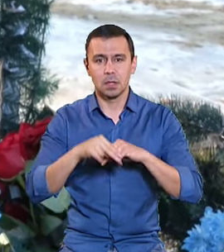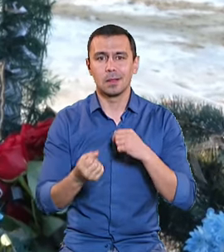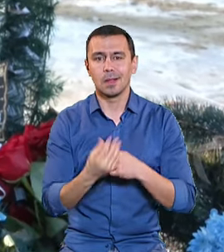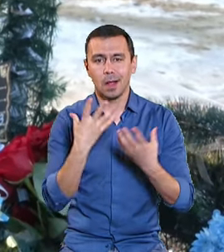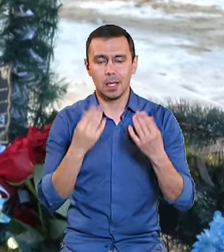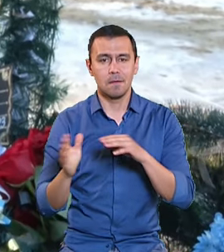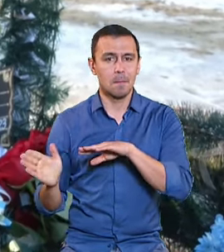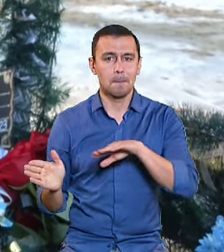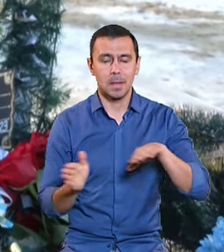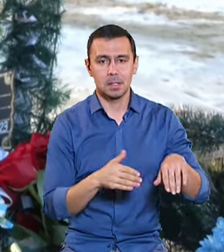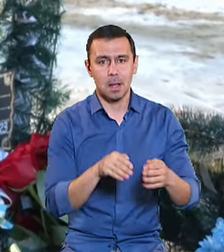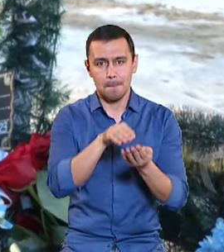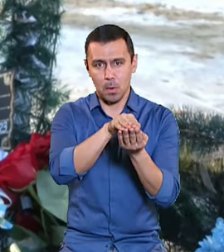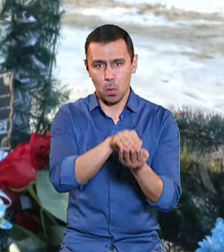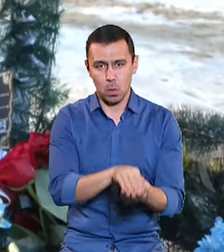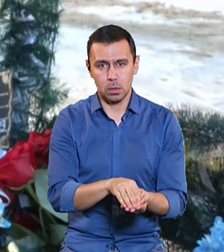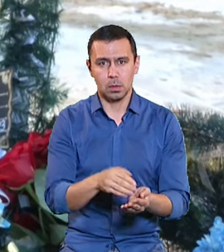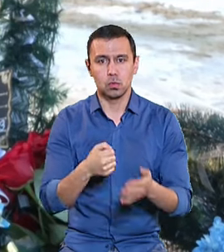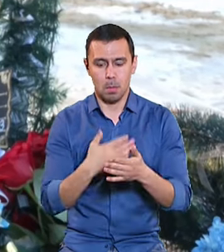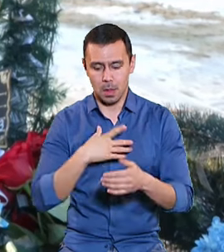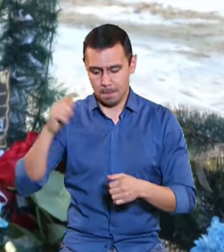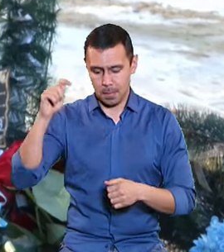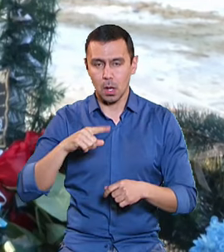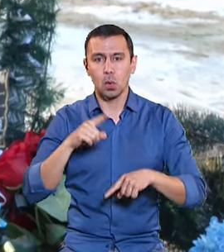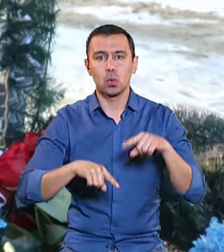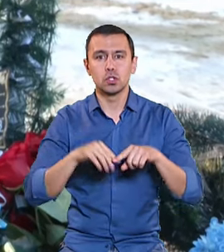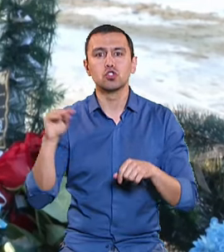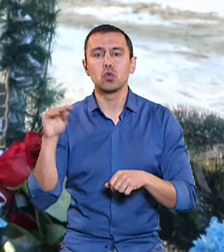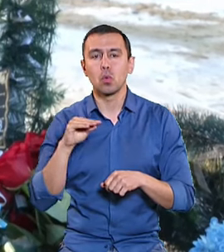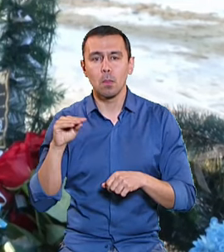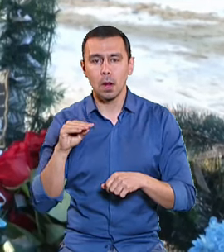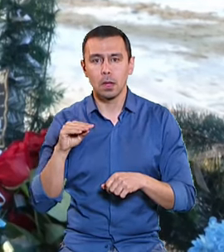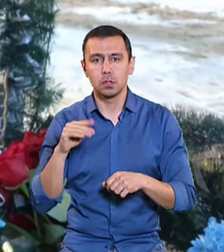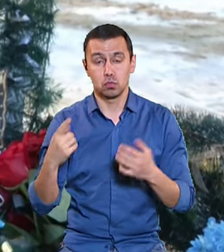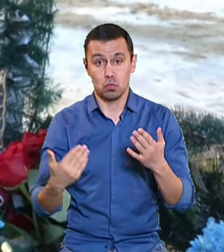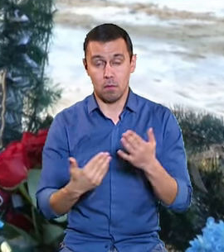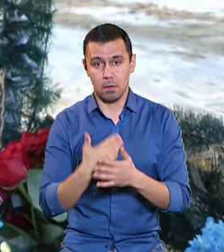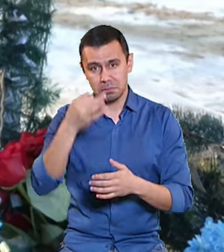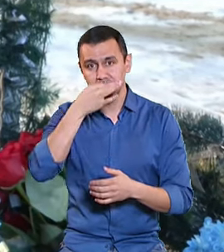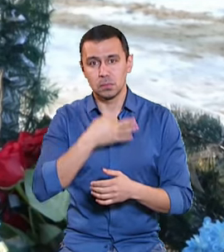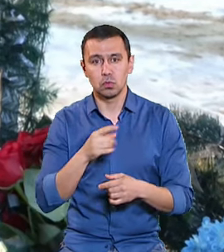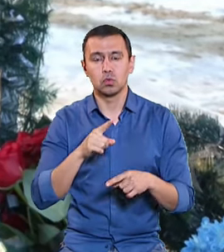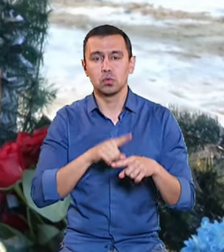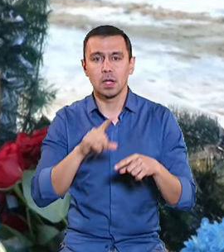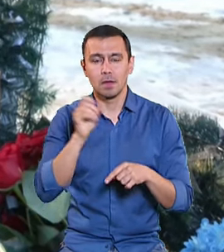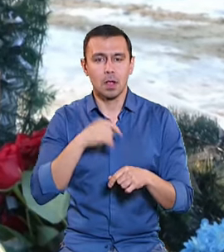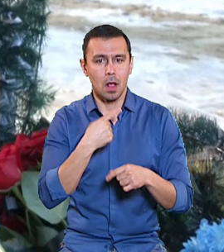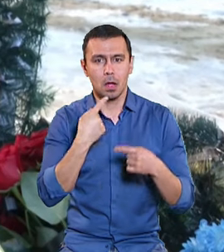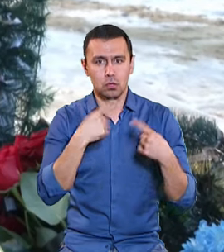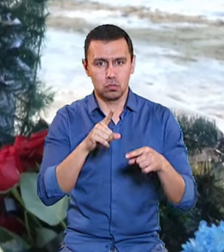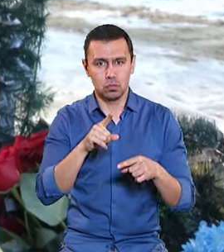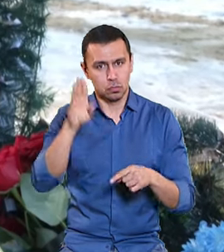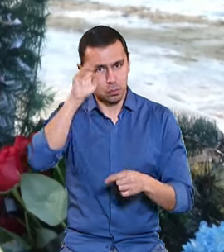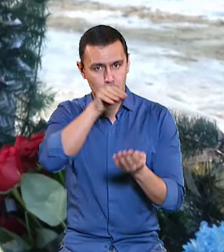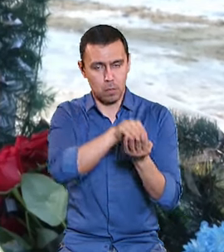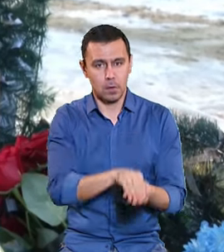днів після похорон до мене приїхали родичі з Житомира з новинами, що, скоріше всього, я не того поховала. За